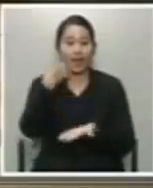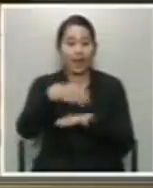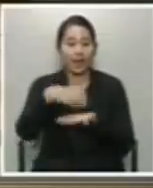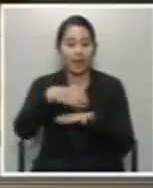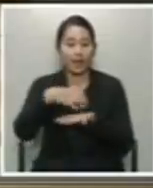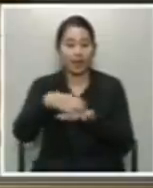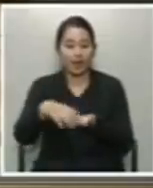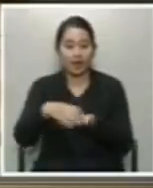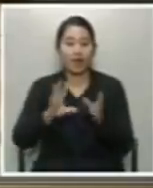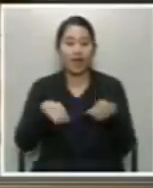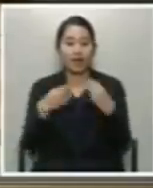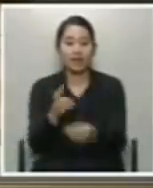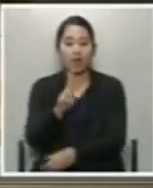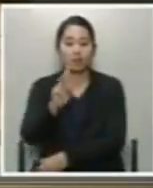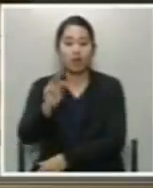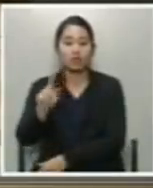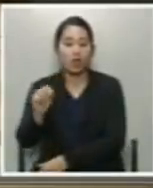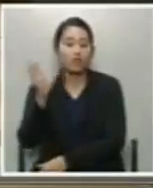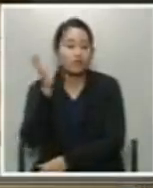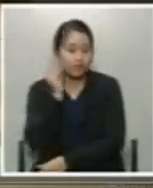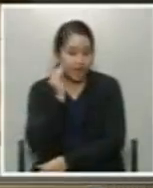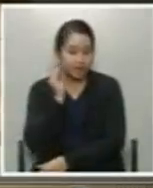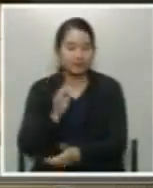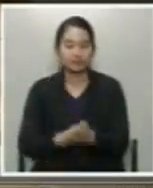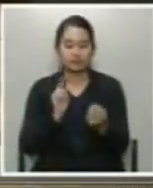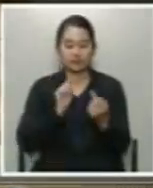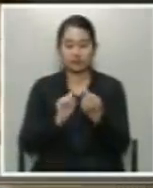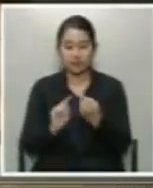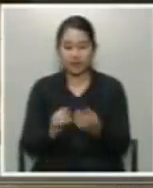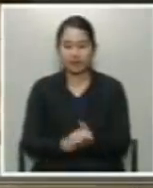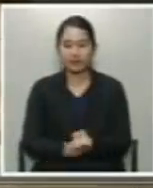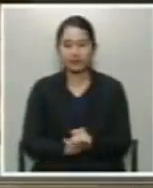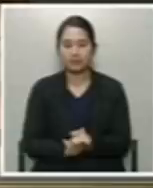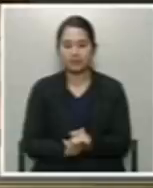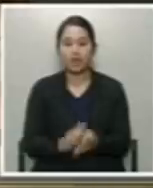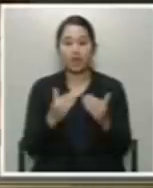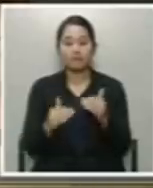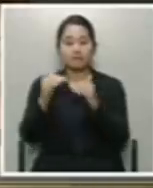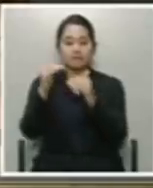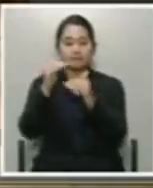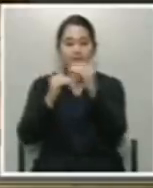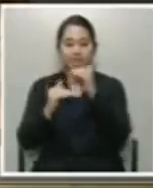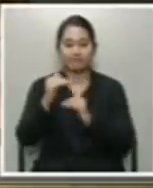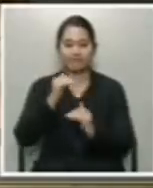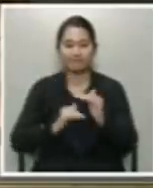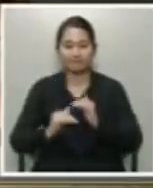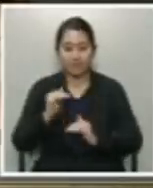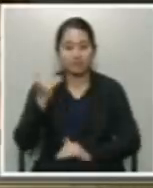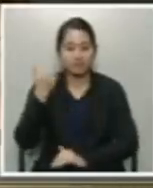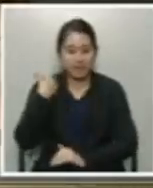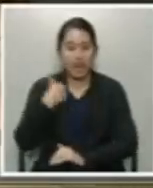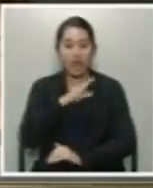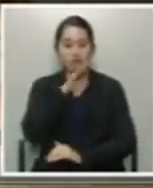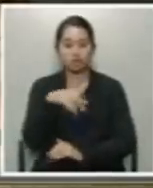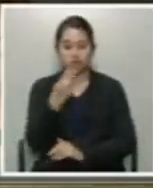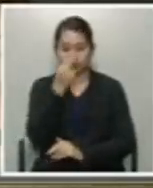ฐมนตรีฟังสักนิดนึงครับว่านอกจากอัตราการใช้กำลังการผลิตที่ต่ำเตี้ยเรียดดินอย่างที่ผมว่าแล้วเนี่ยนะฮะถ้าหันกลับไปดู